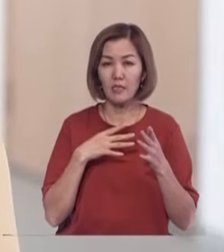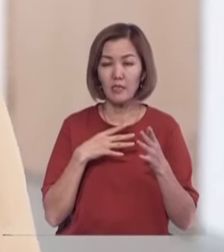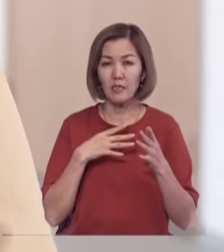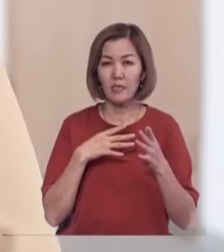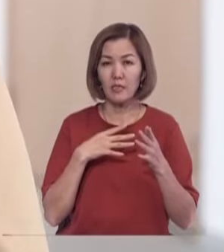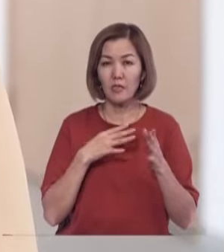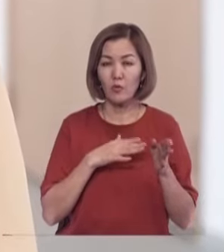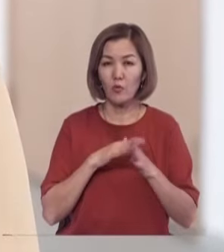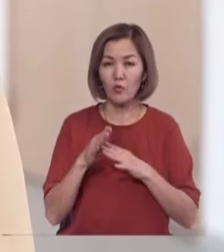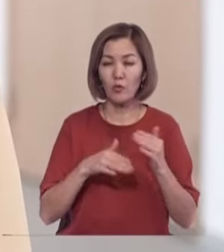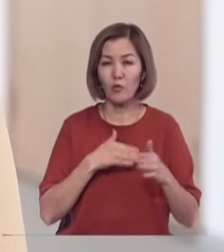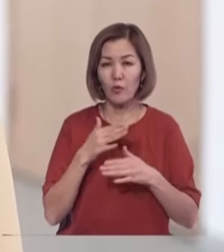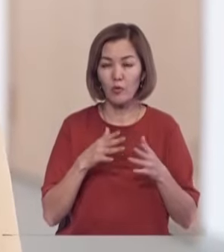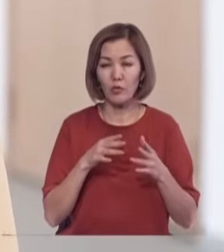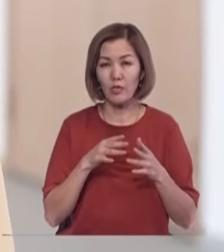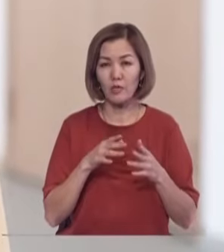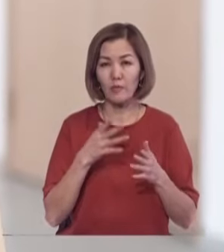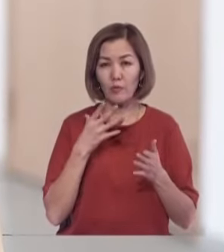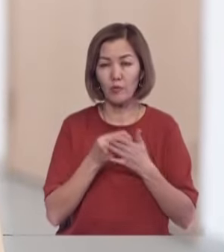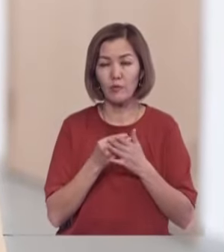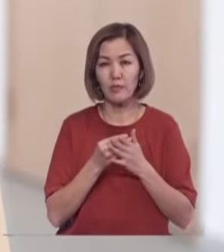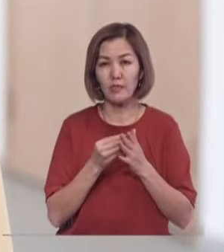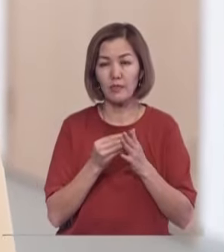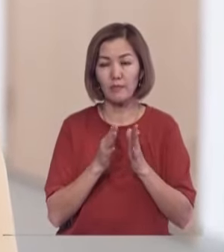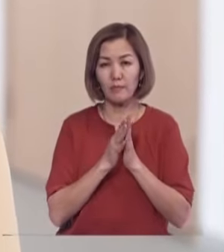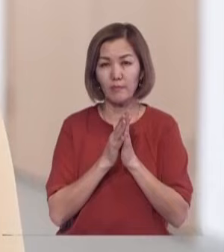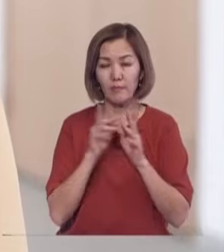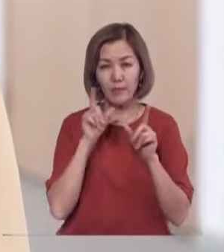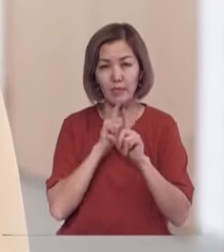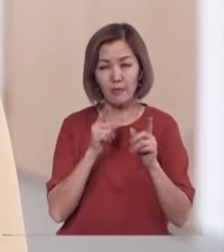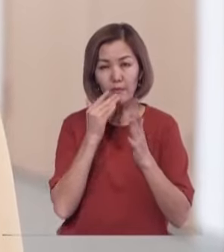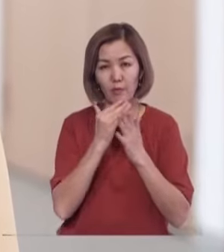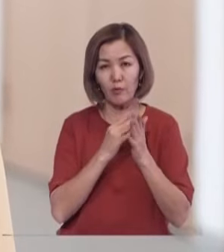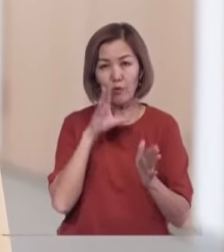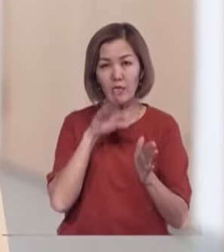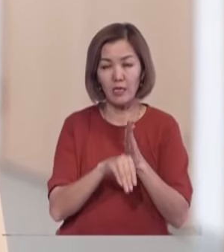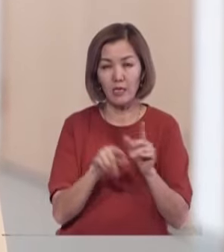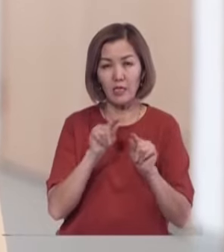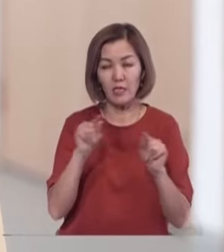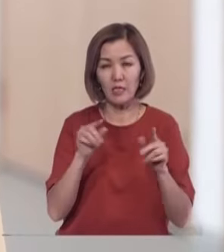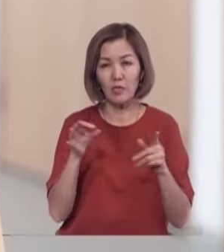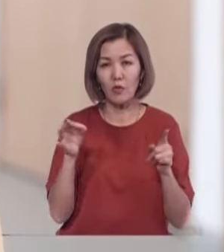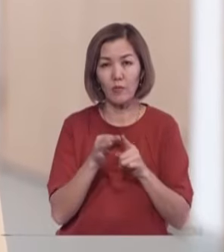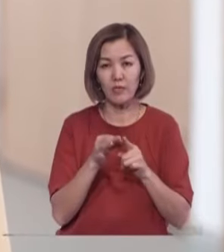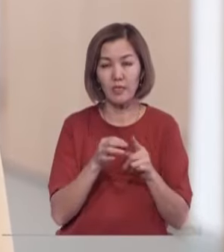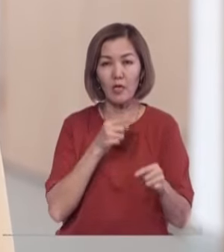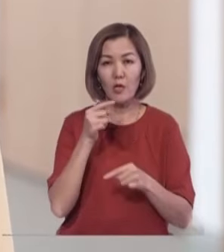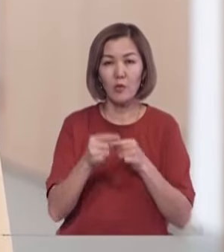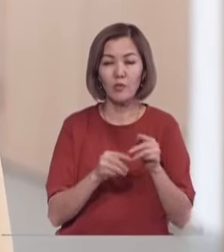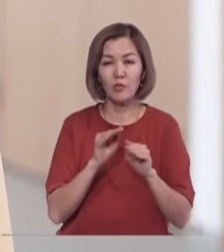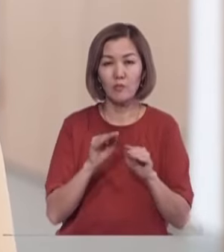аспаптық орындауға да өңделіп, өзіміздің мектептік репертуарға енген. Соны енді насихаттау мақсатында өскіншек